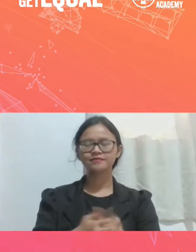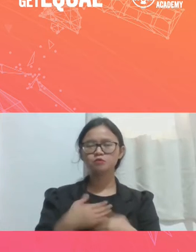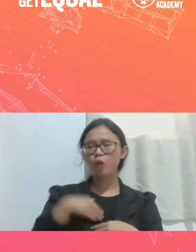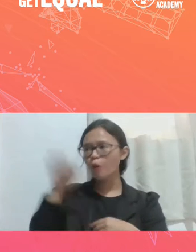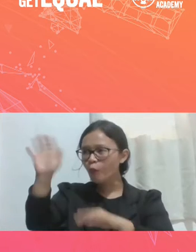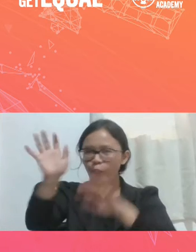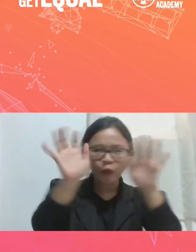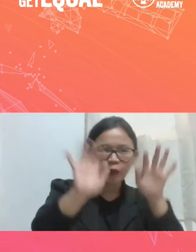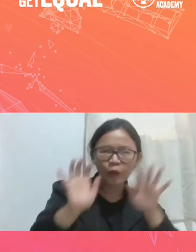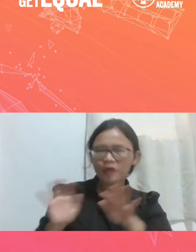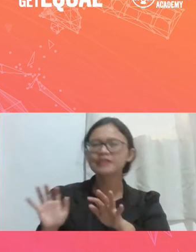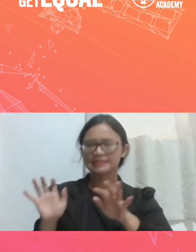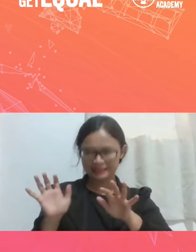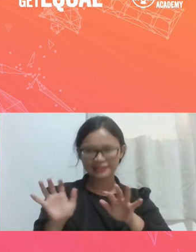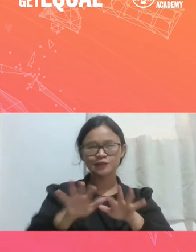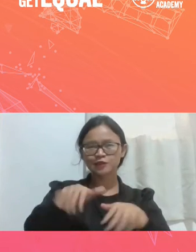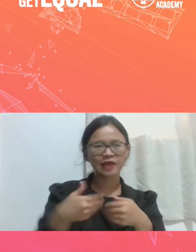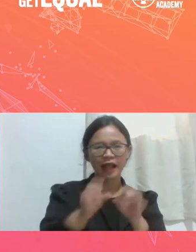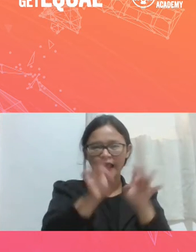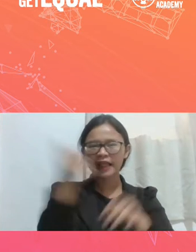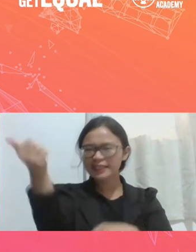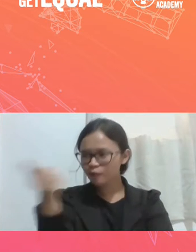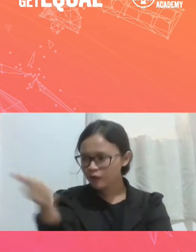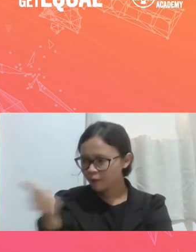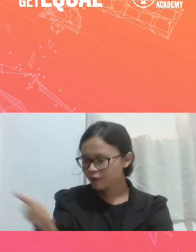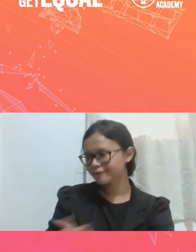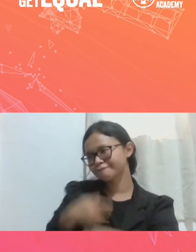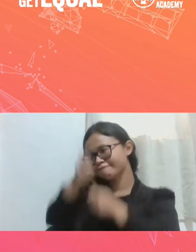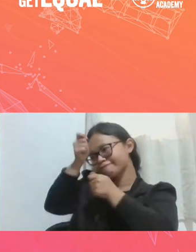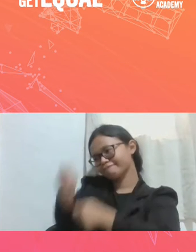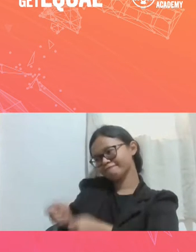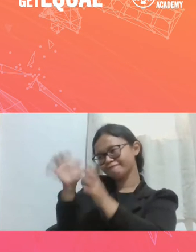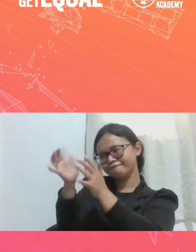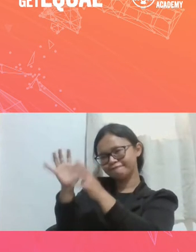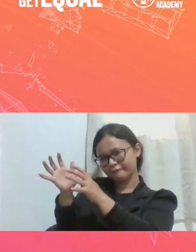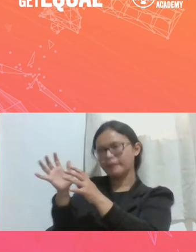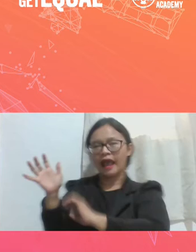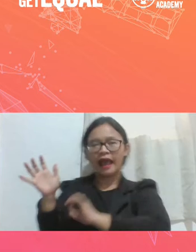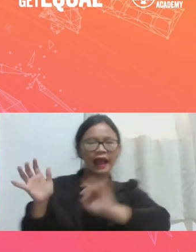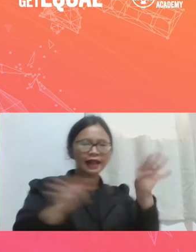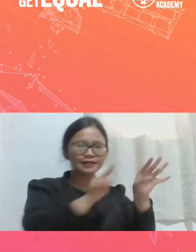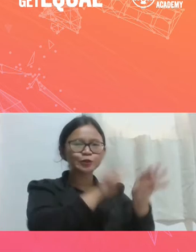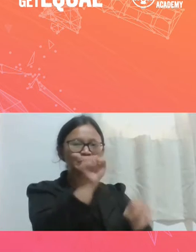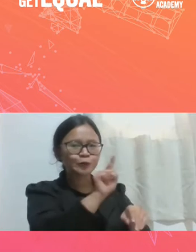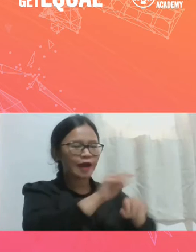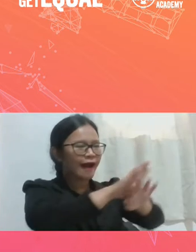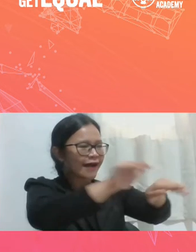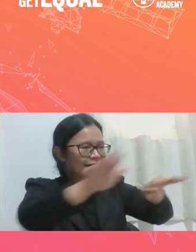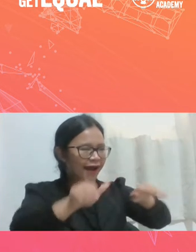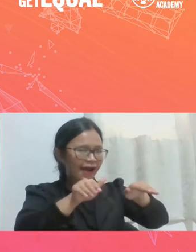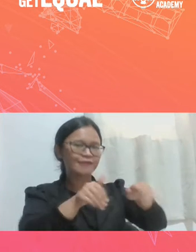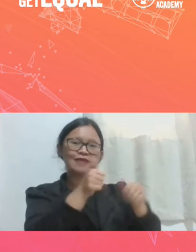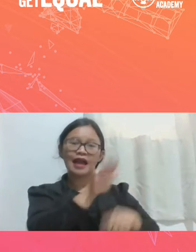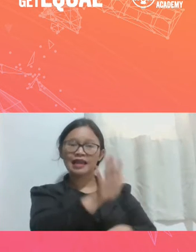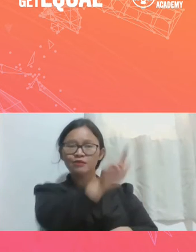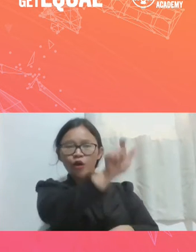para tamu-tamu kita yang sangat kita hormati, ini saya mau menyapa dulu anak-anak kita ya, yang